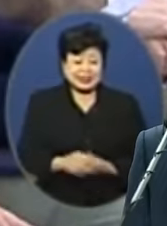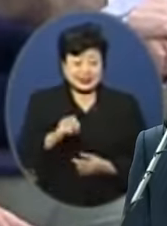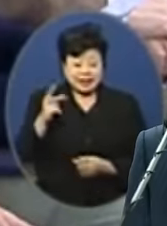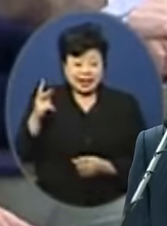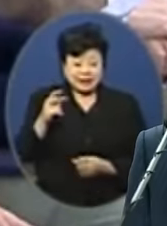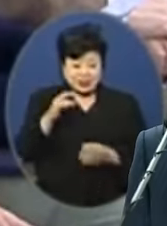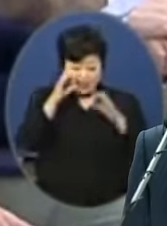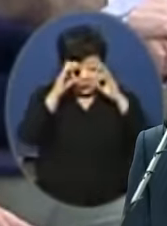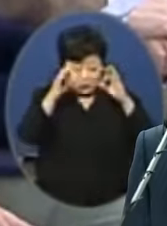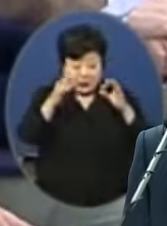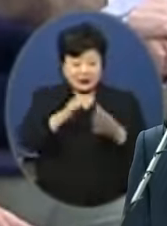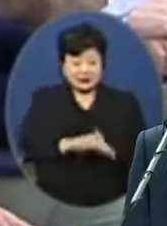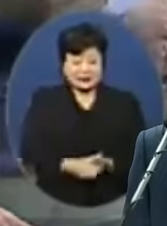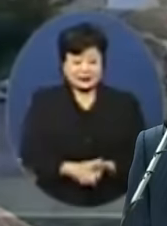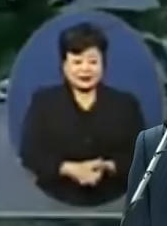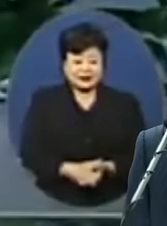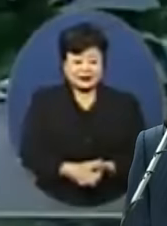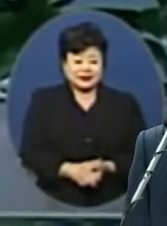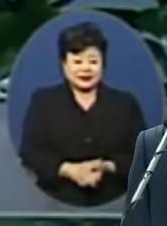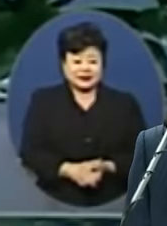테레비를 보다가